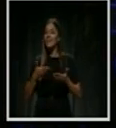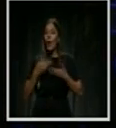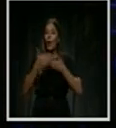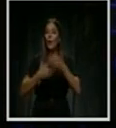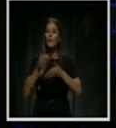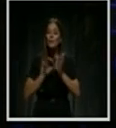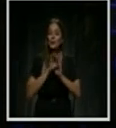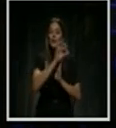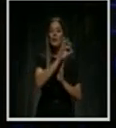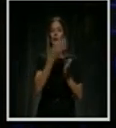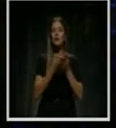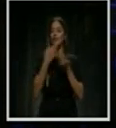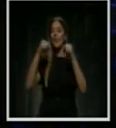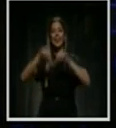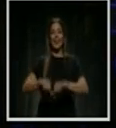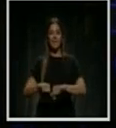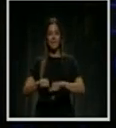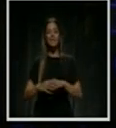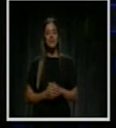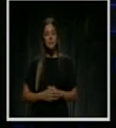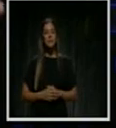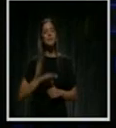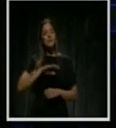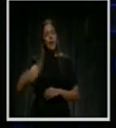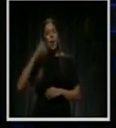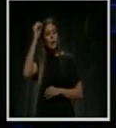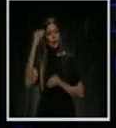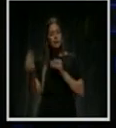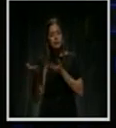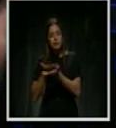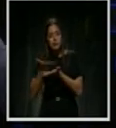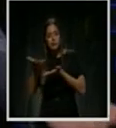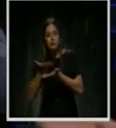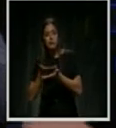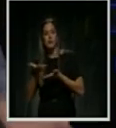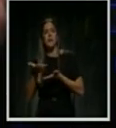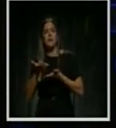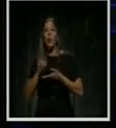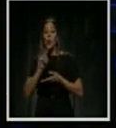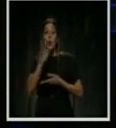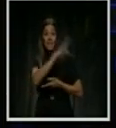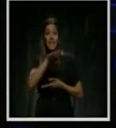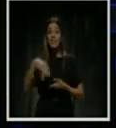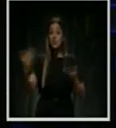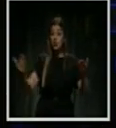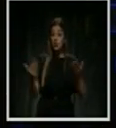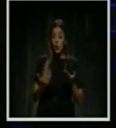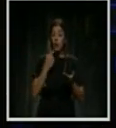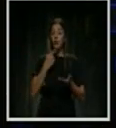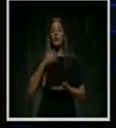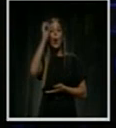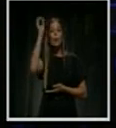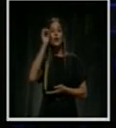Maltin. Dak it-tisħiħ tal-opinjonijiet li samna flimkien ma' Bjorn dakinhar u grupp ta' nies li ġew jaqsmu magħna kif irridu